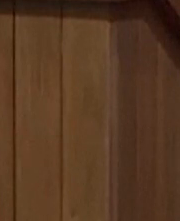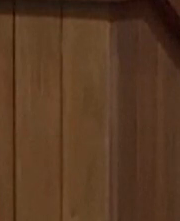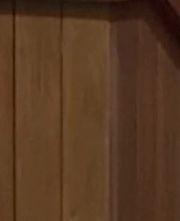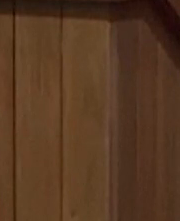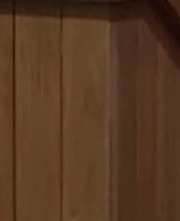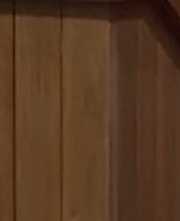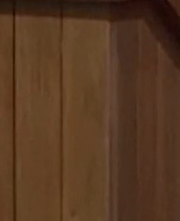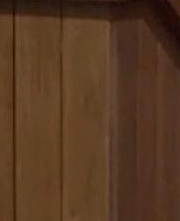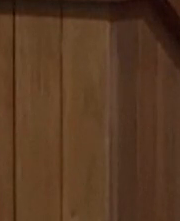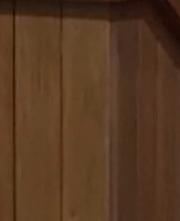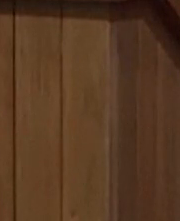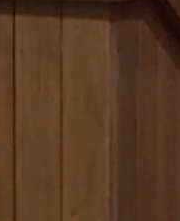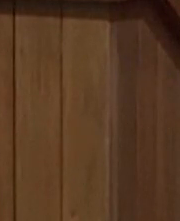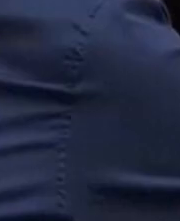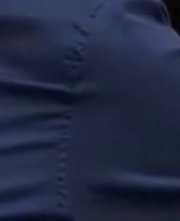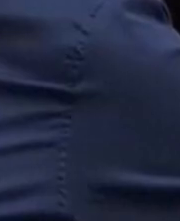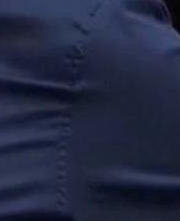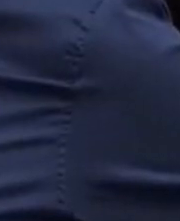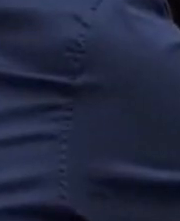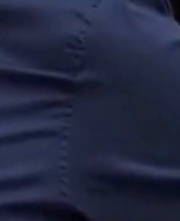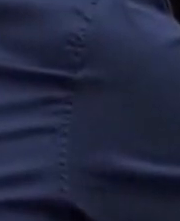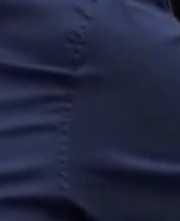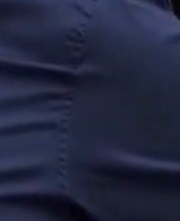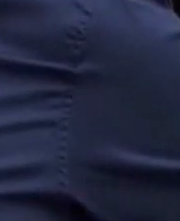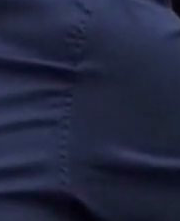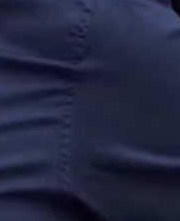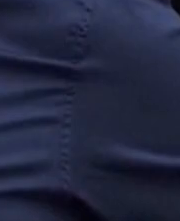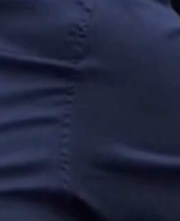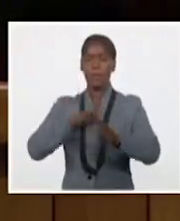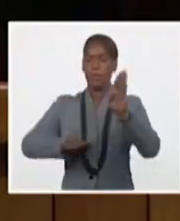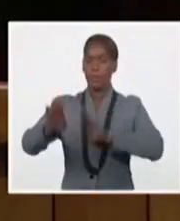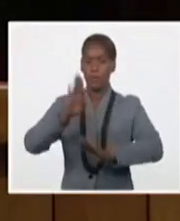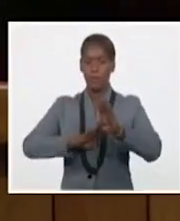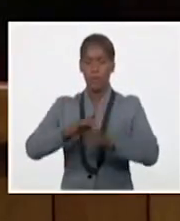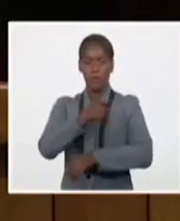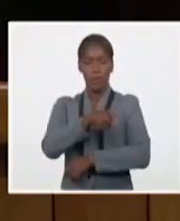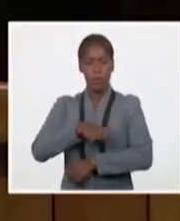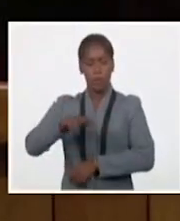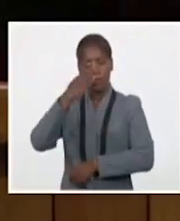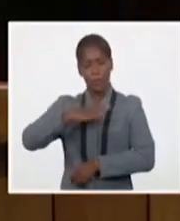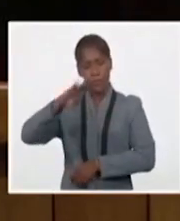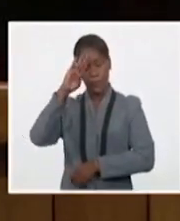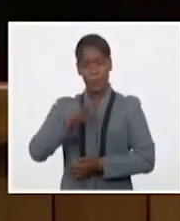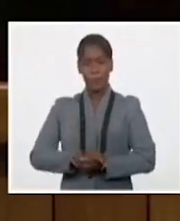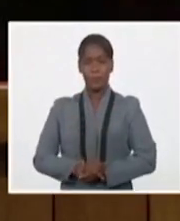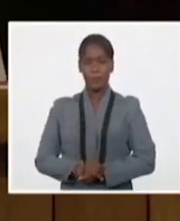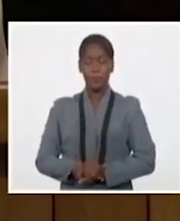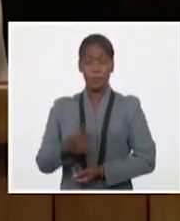castro ha dato l'annuncio all'apertura dell'ottavo congresso del partito l'unico autorizzato a operare sull'isola